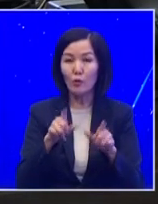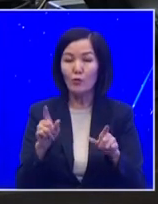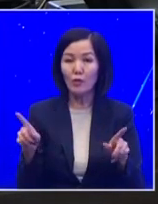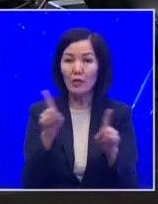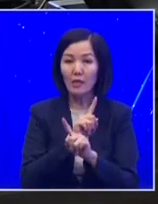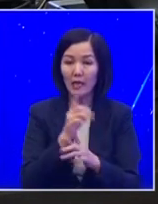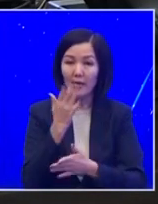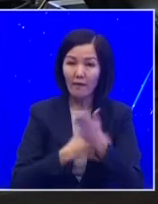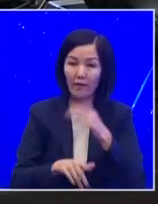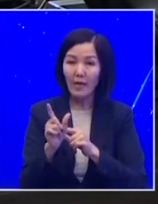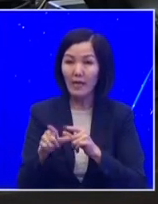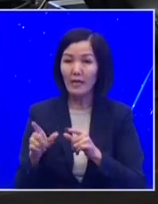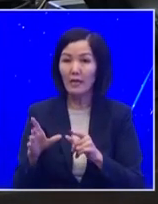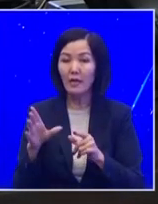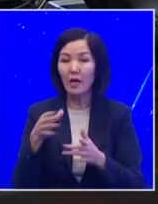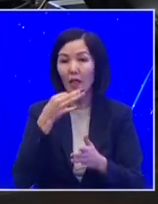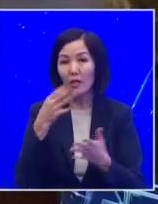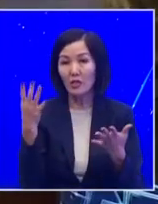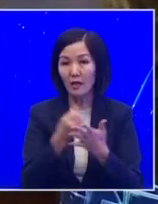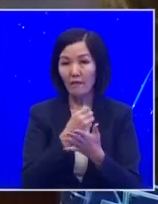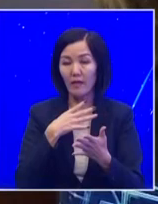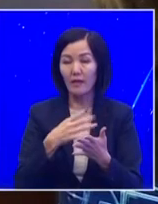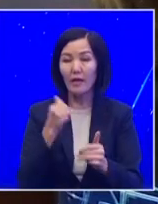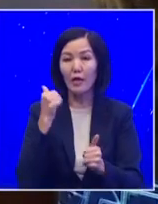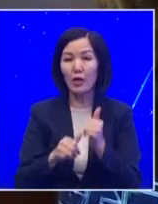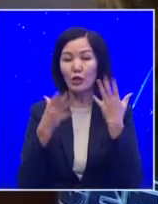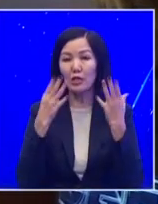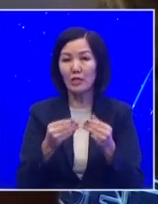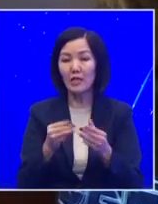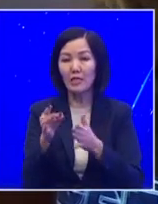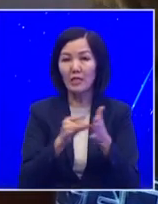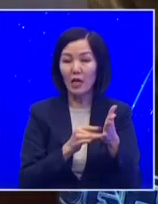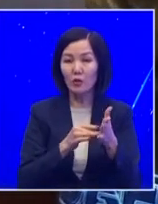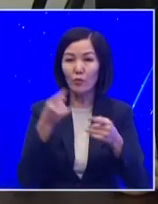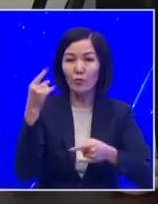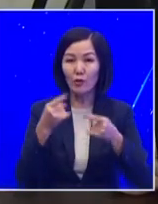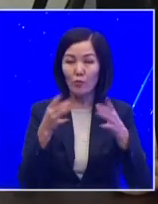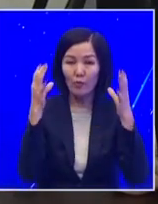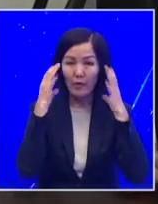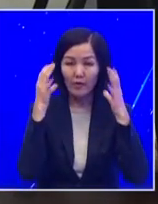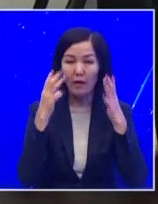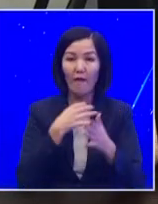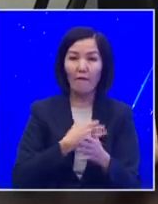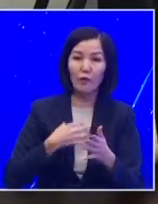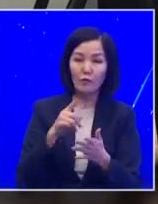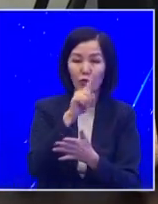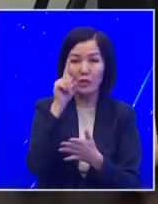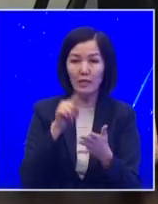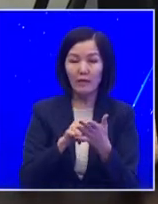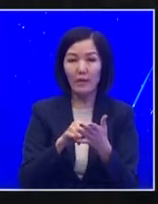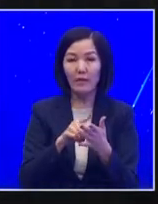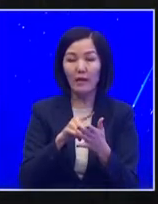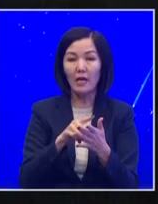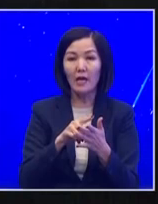особыми потребностями нашли на них ответы. Ежедневно в прямом эфире каждый желающий сможет обсудить волнующие темы. В основном это